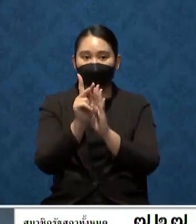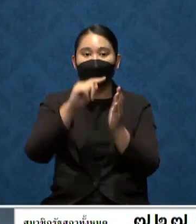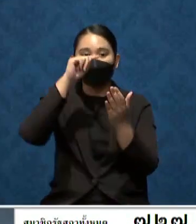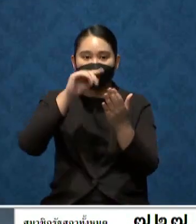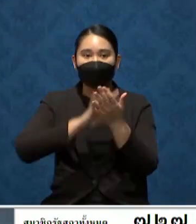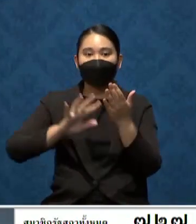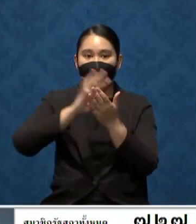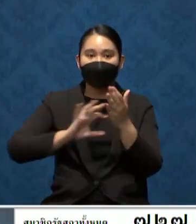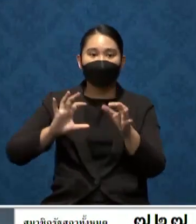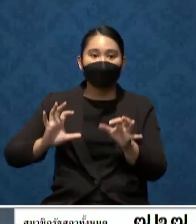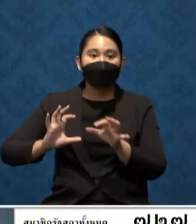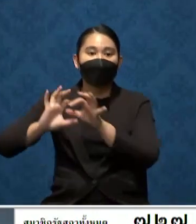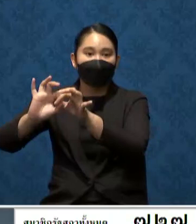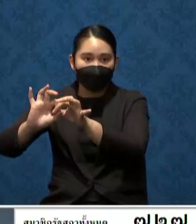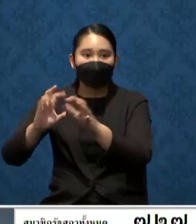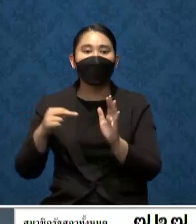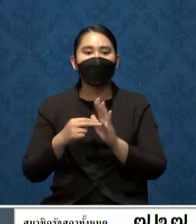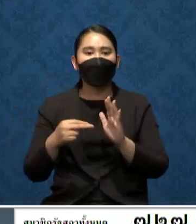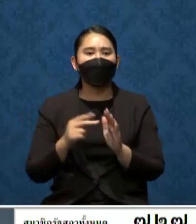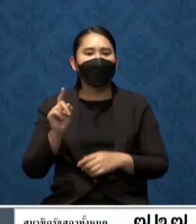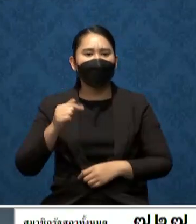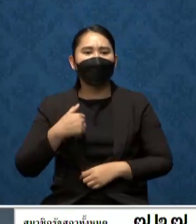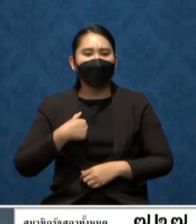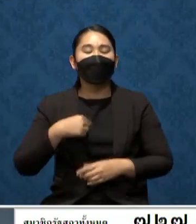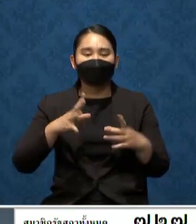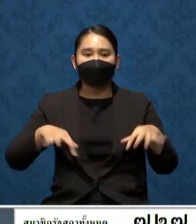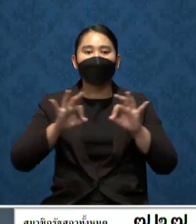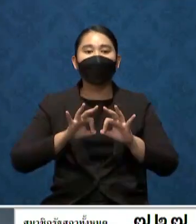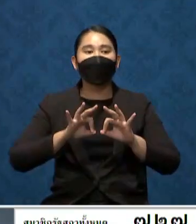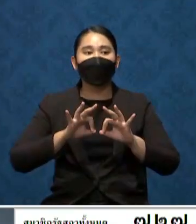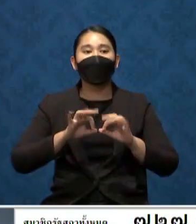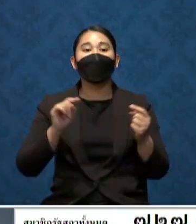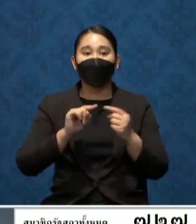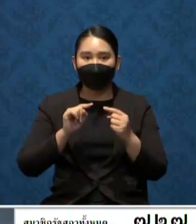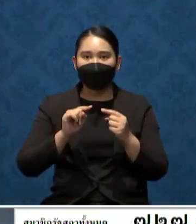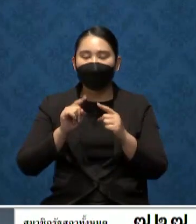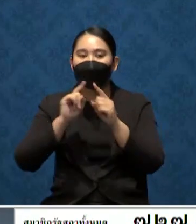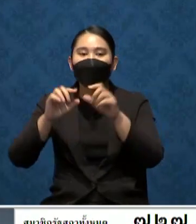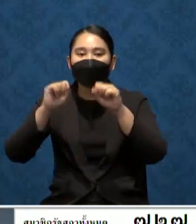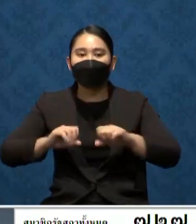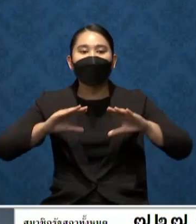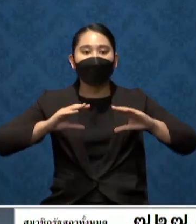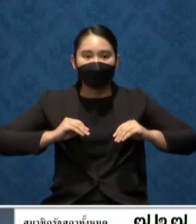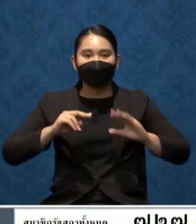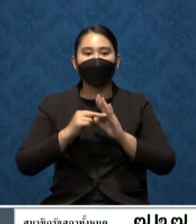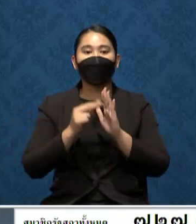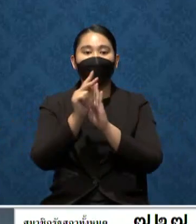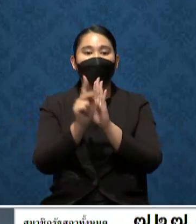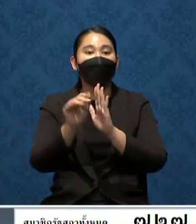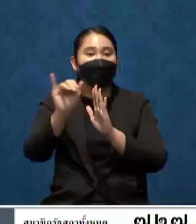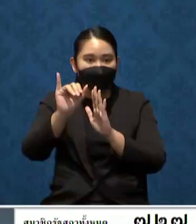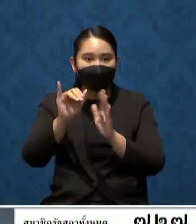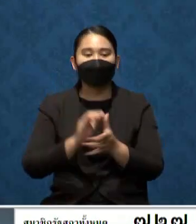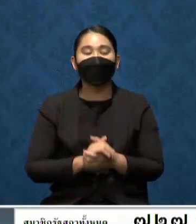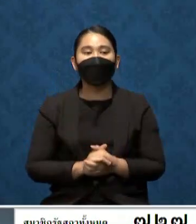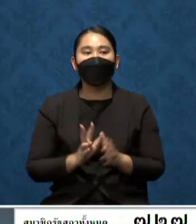ไทยเป็นภาคีอยู่ด้วยเนี่ยมันคือการที่จะไปยอมรับโดยอัตโนมัติโดยยังไม่มีกฎหมายโ